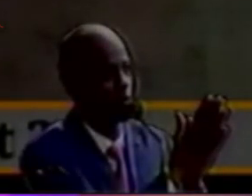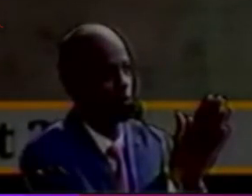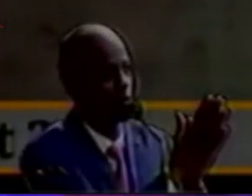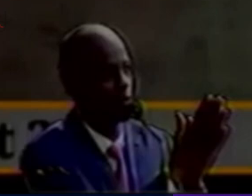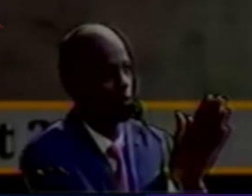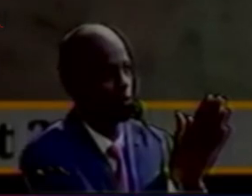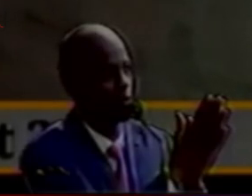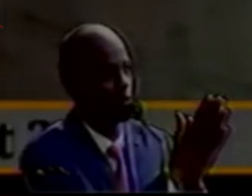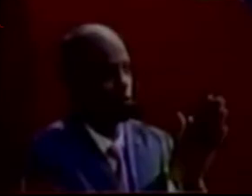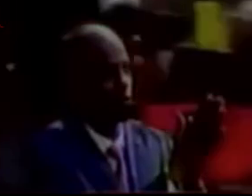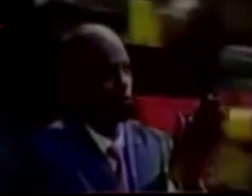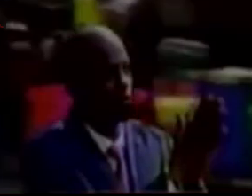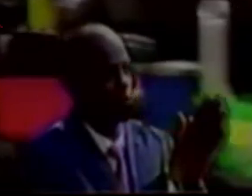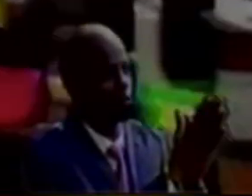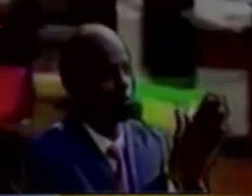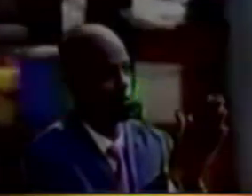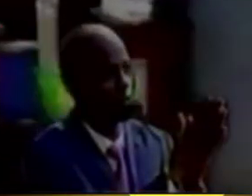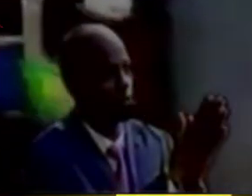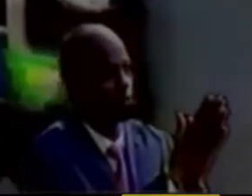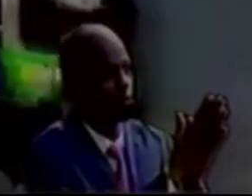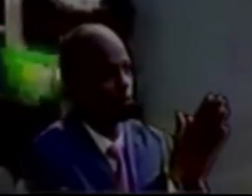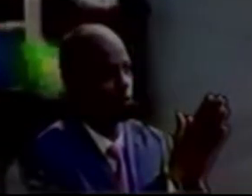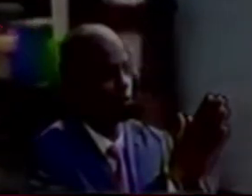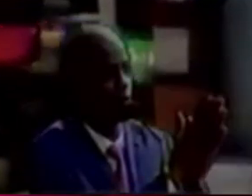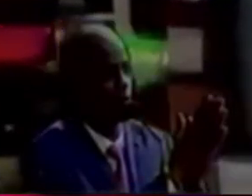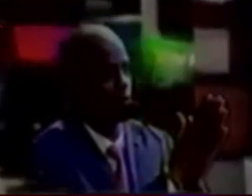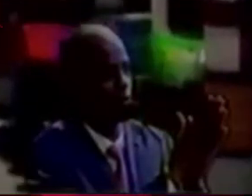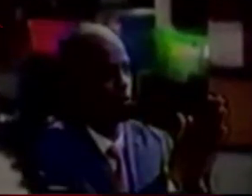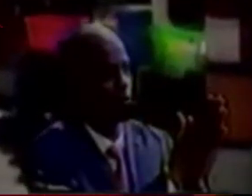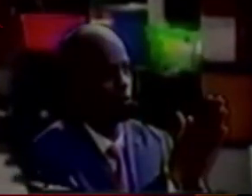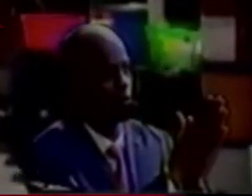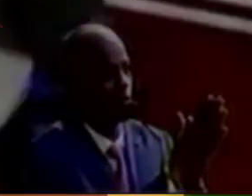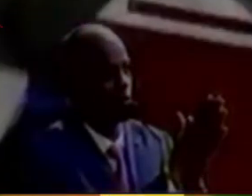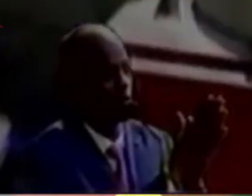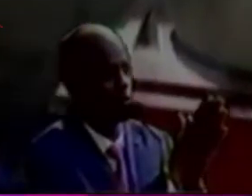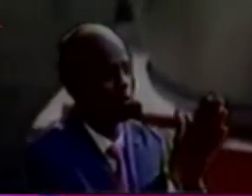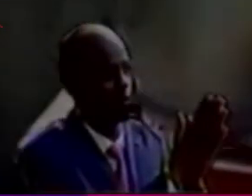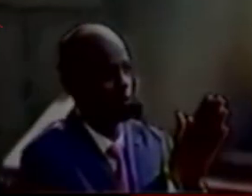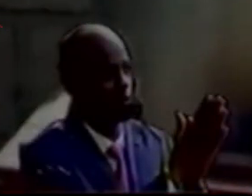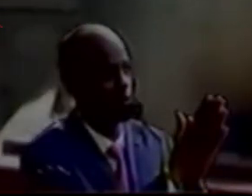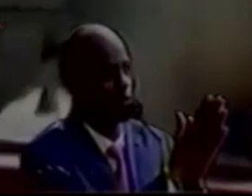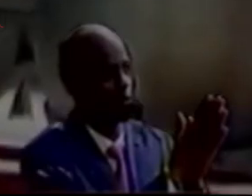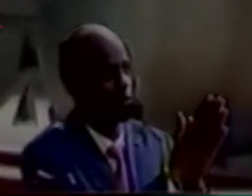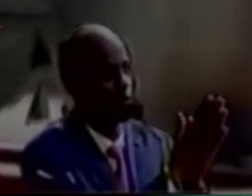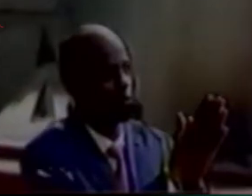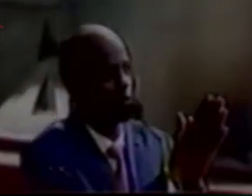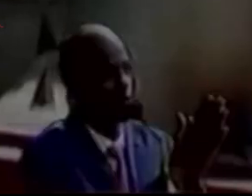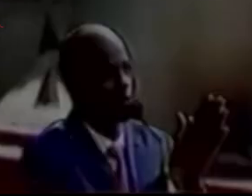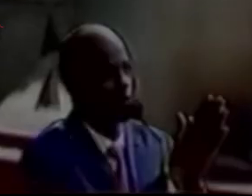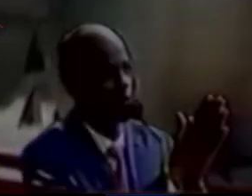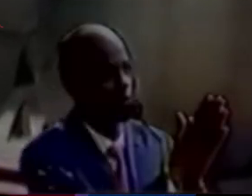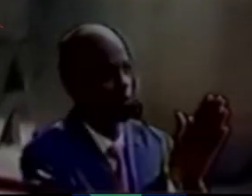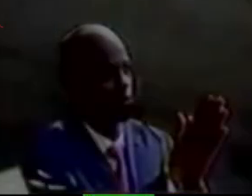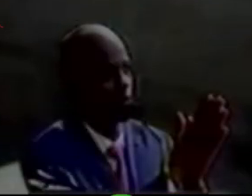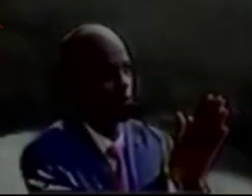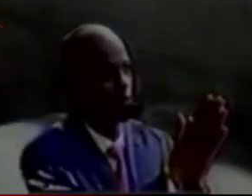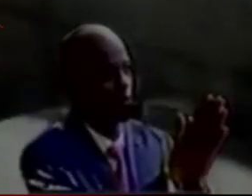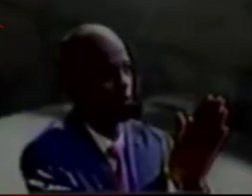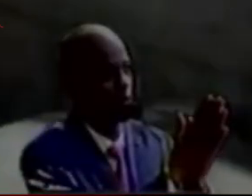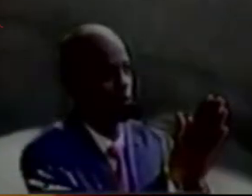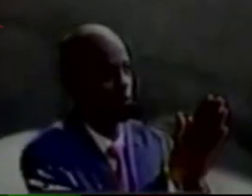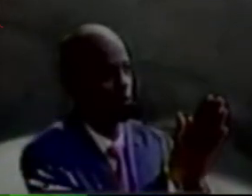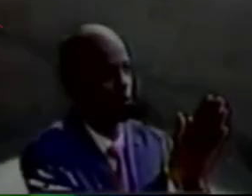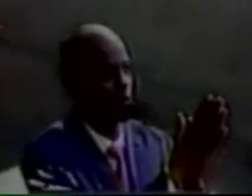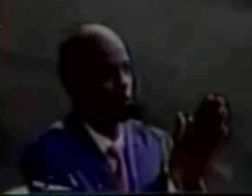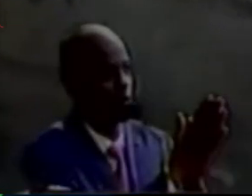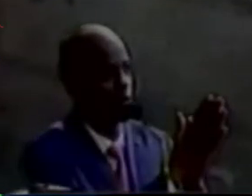vous cher. Vous dernier 10 minutes, $30. Vous avez 200 gouttes, 250 gouttes. Je vais manger depuis en 2004. Vous avez des